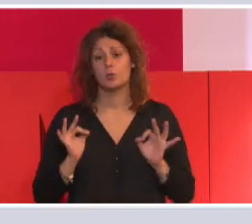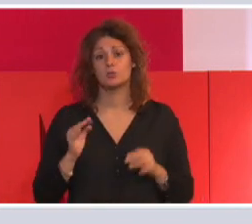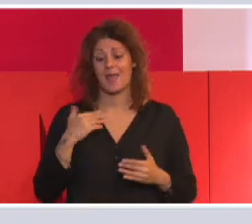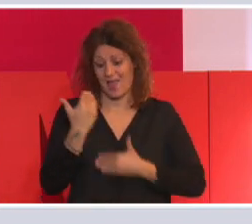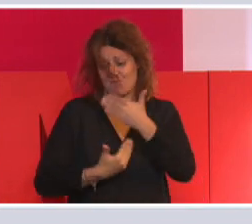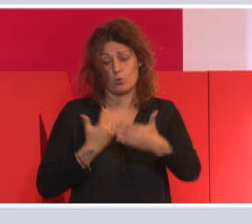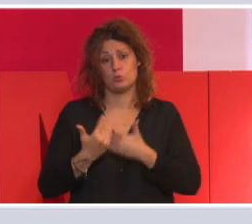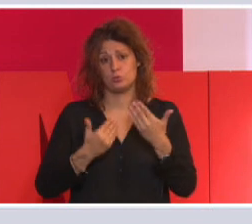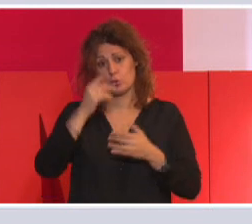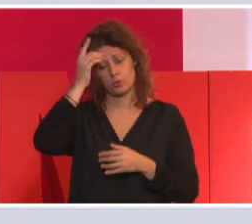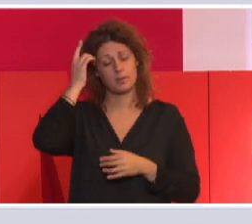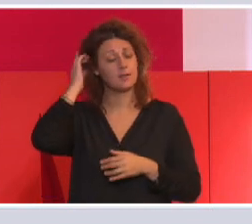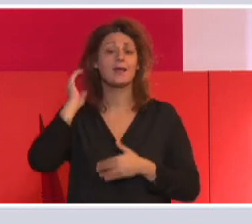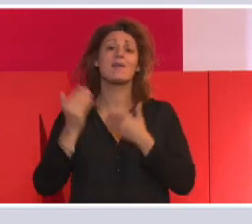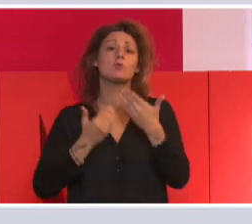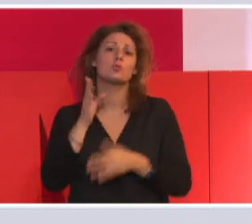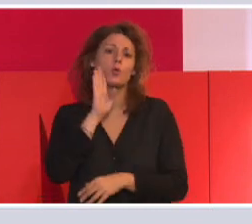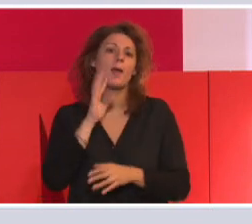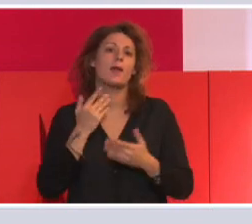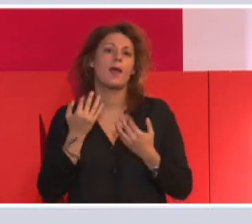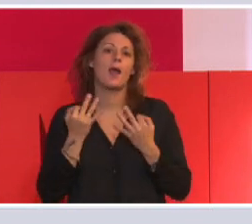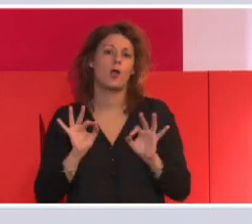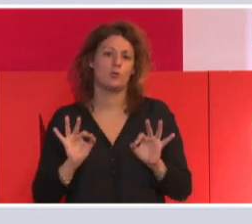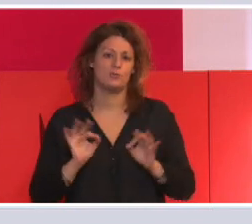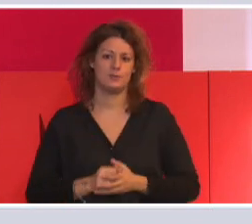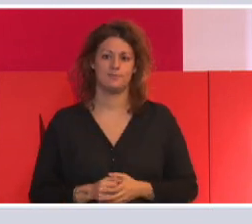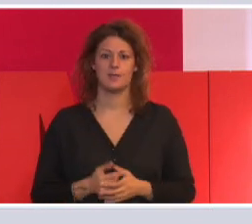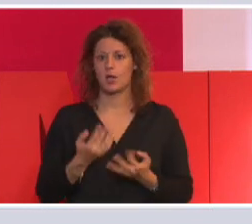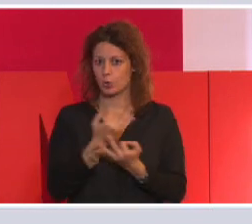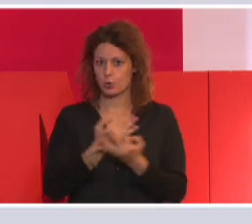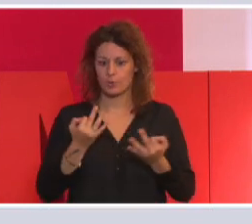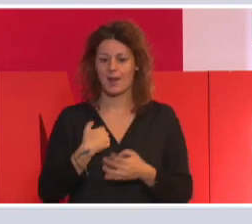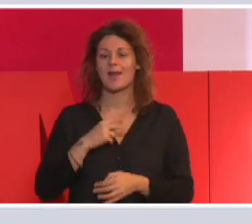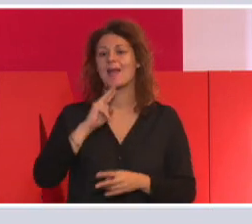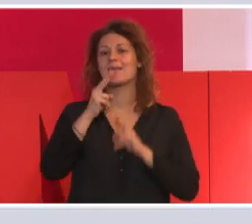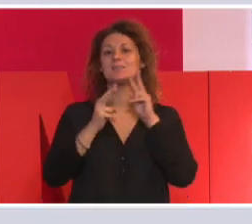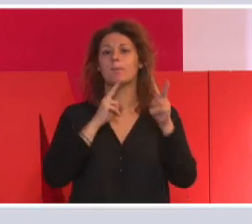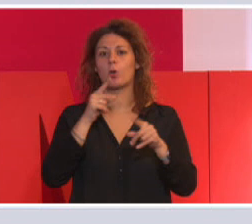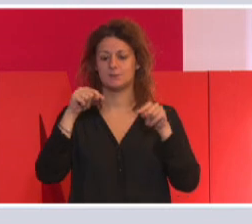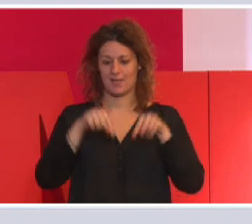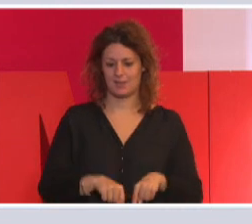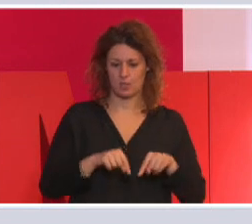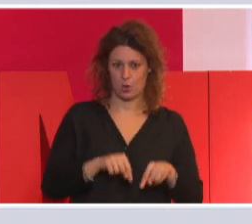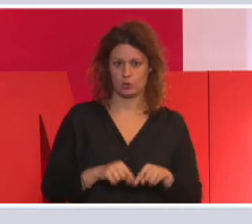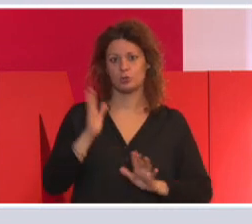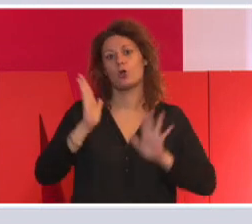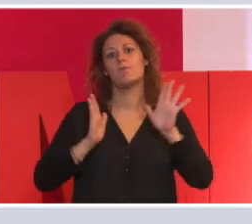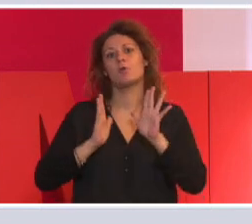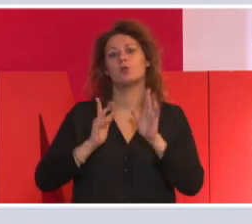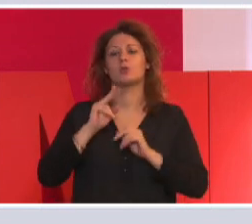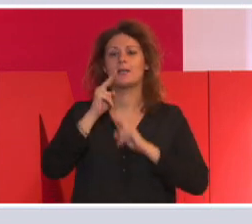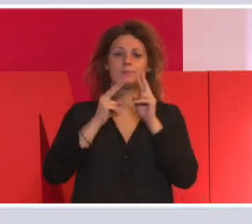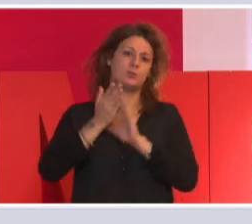se noi rispondessimo sempre in modo stereotipato sempre nello stesso modo non avremo molte speranze di sopravvivenza in un ambiente che è sempre